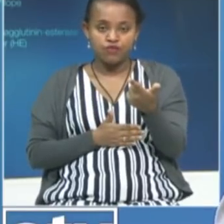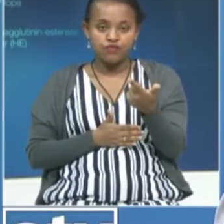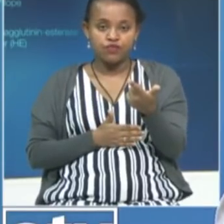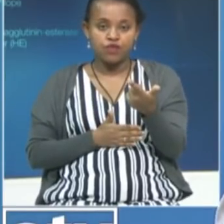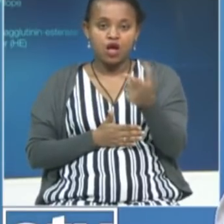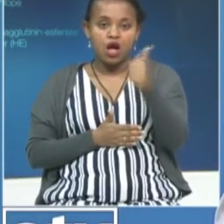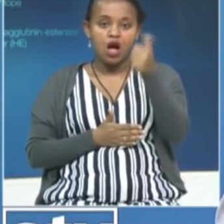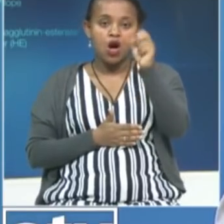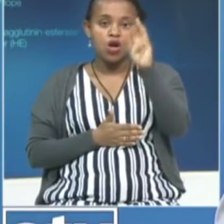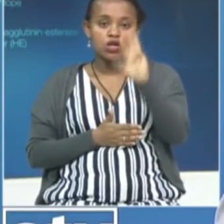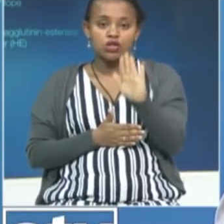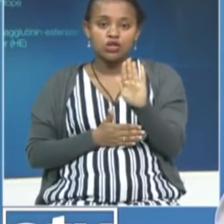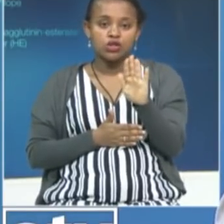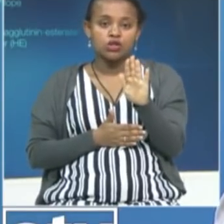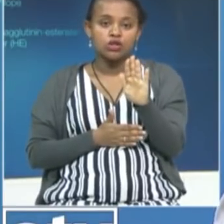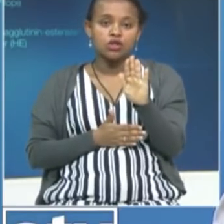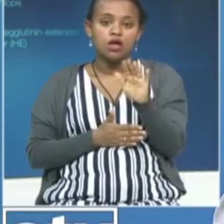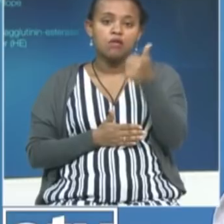አሽ